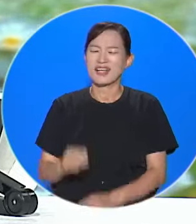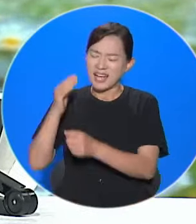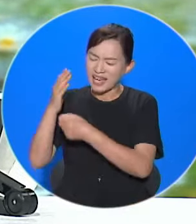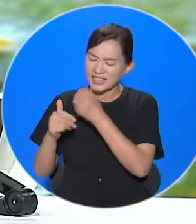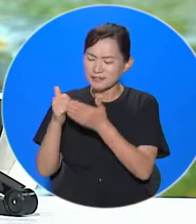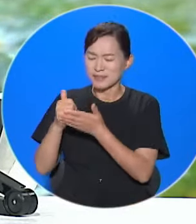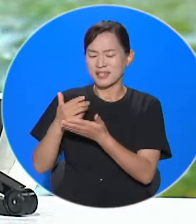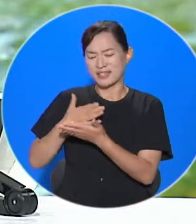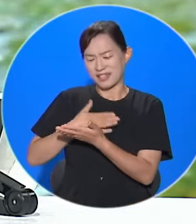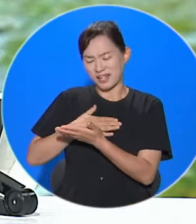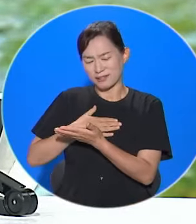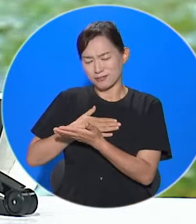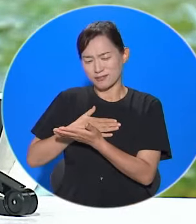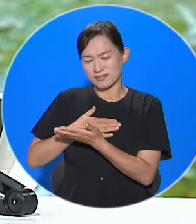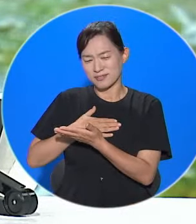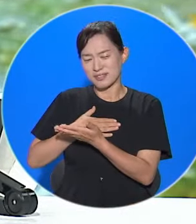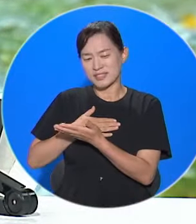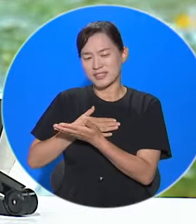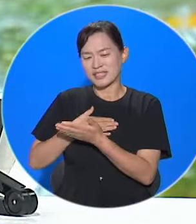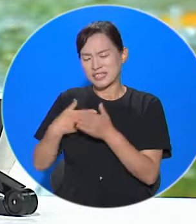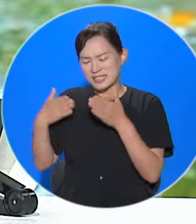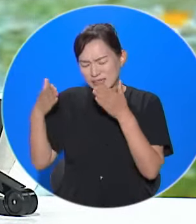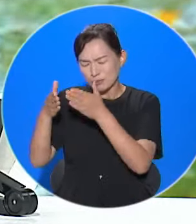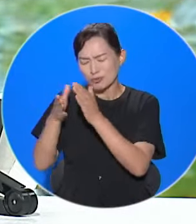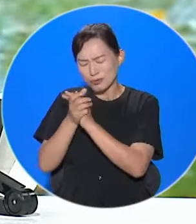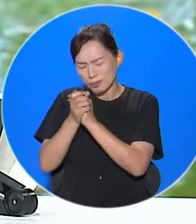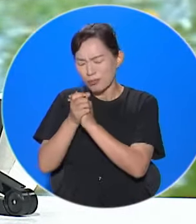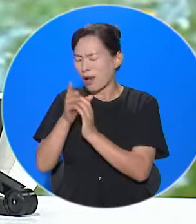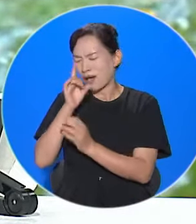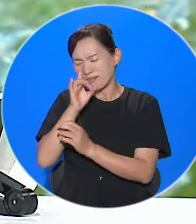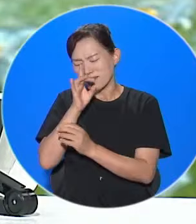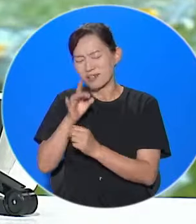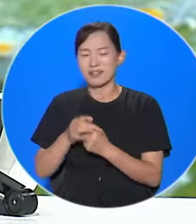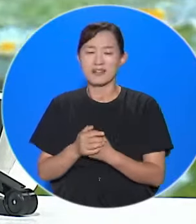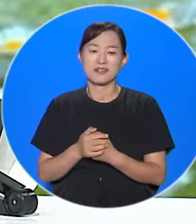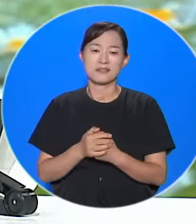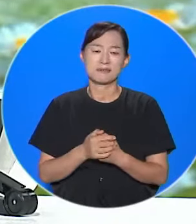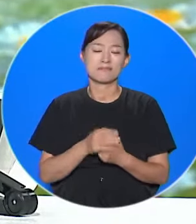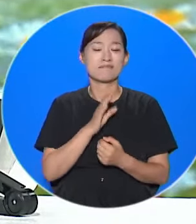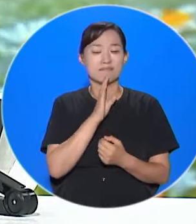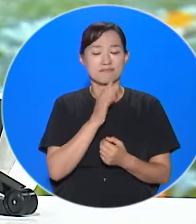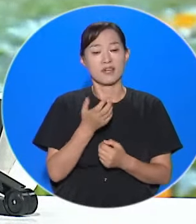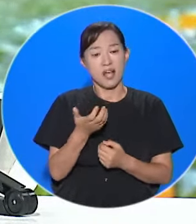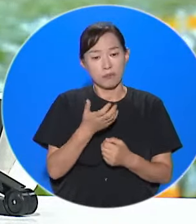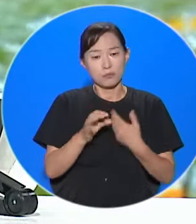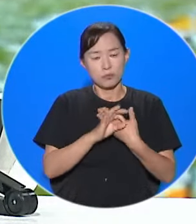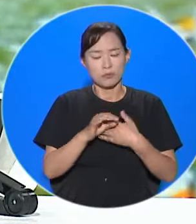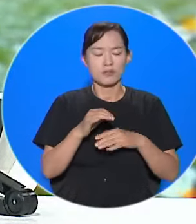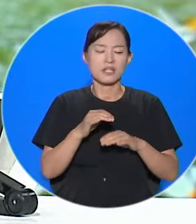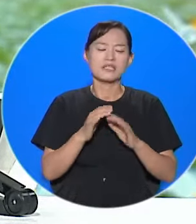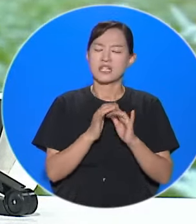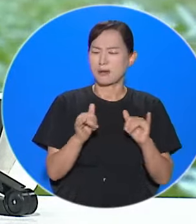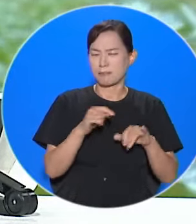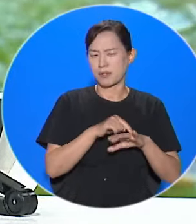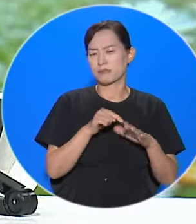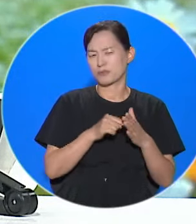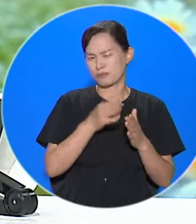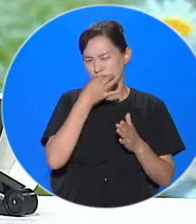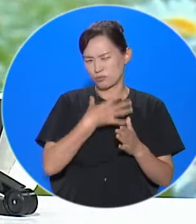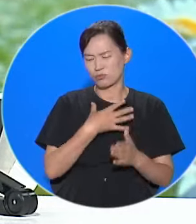하나님과 나와 이렇게 네. 기도 집중이 안 돼요, 막. 집중, 그렇죠. 아프면 네. 사람 마음이 네. 마음도